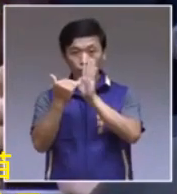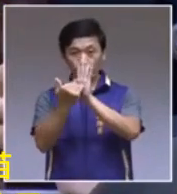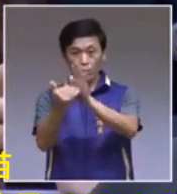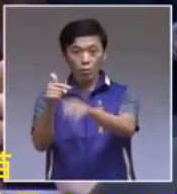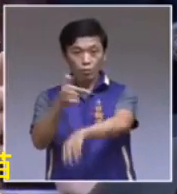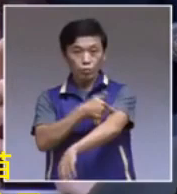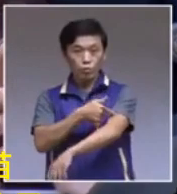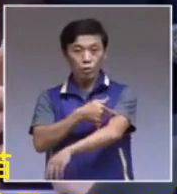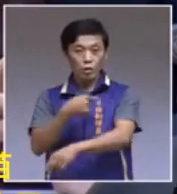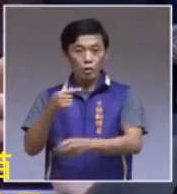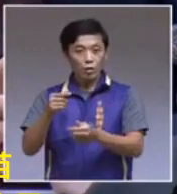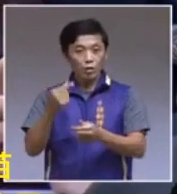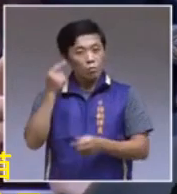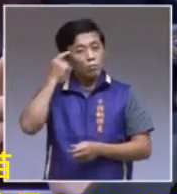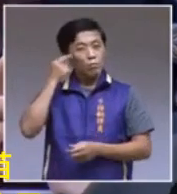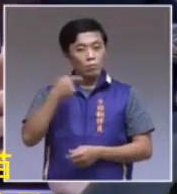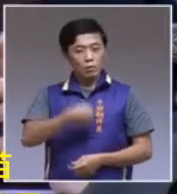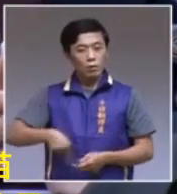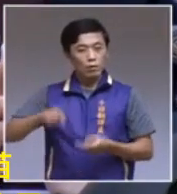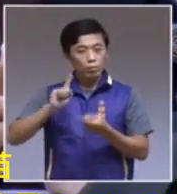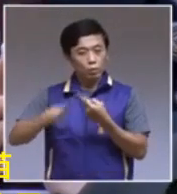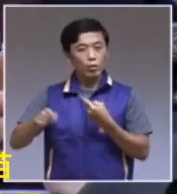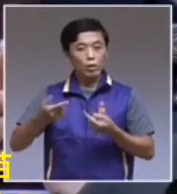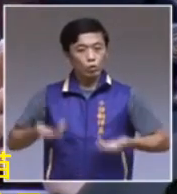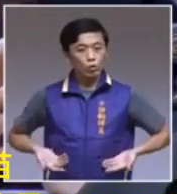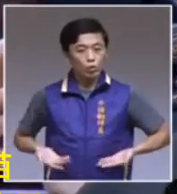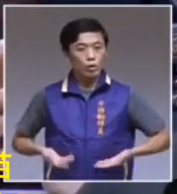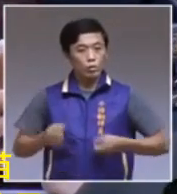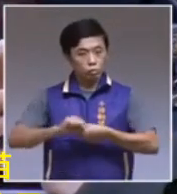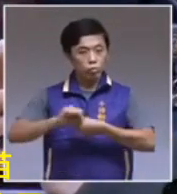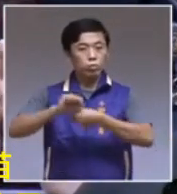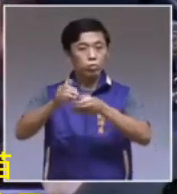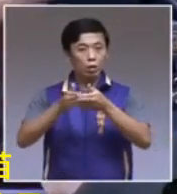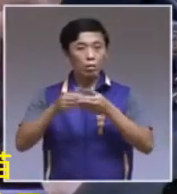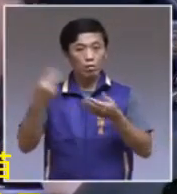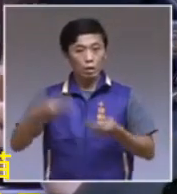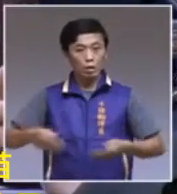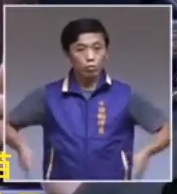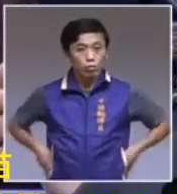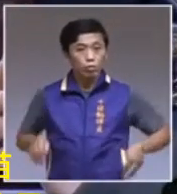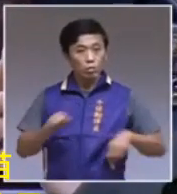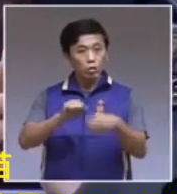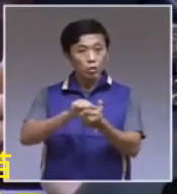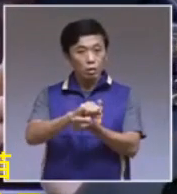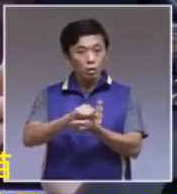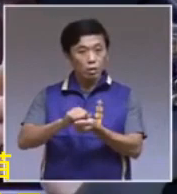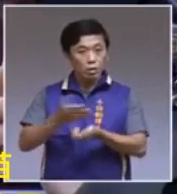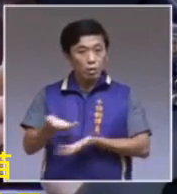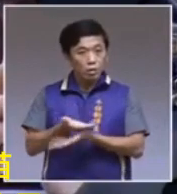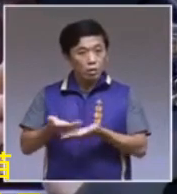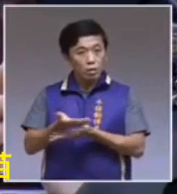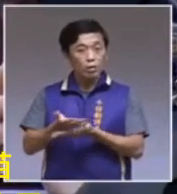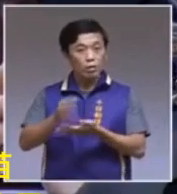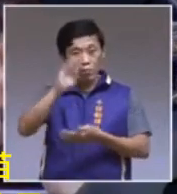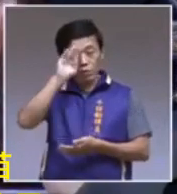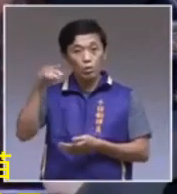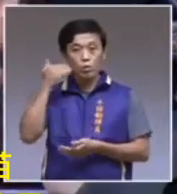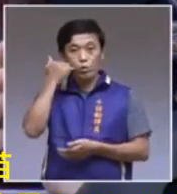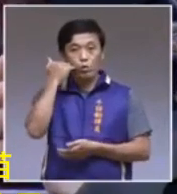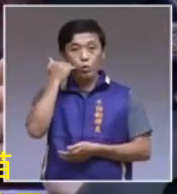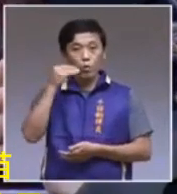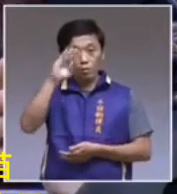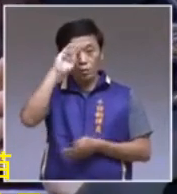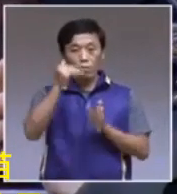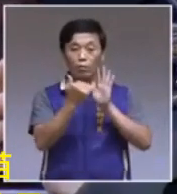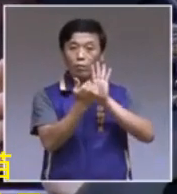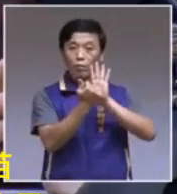多休息就会缓解。那同时洗肾的病人，那我们如果接种疫苗之后要去